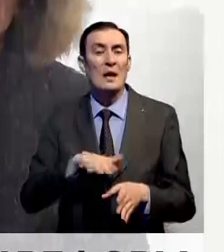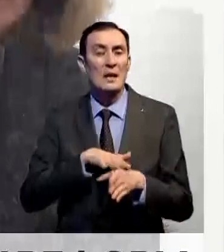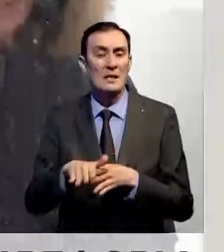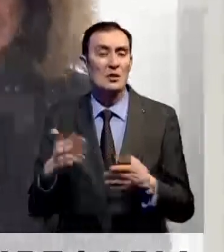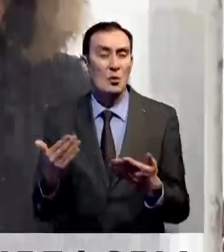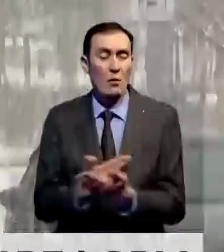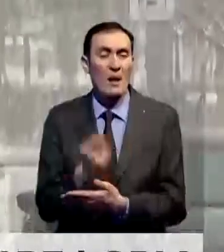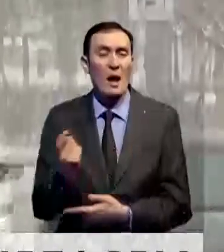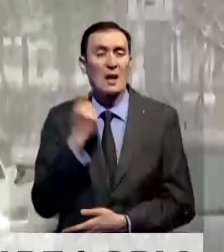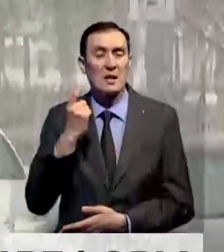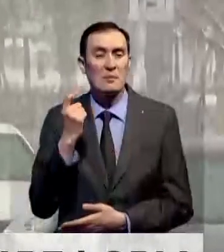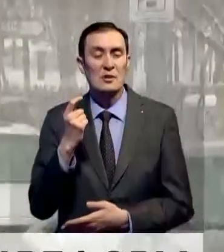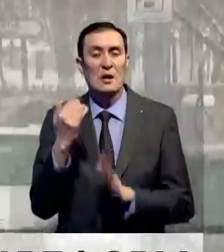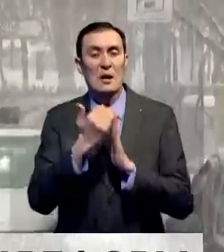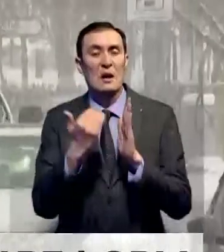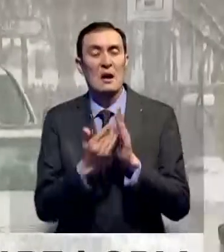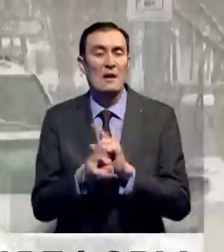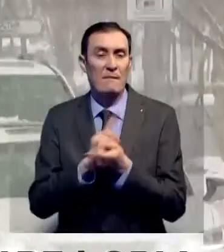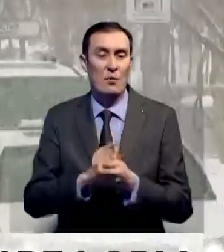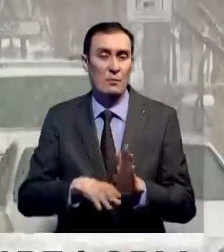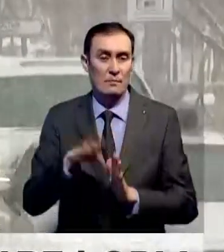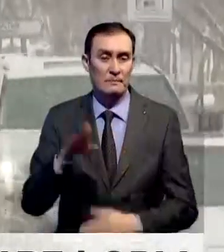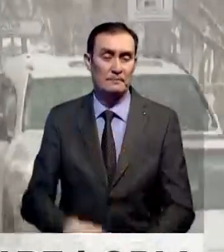над реализацией новых экономических реформ.